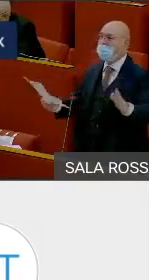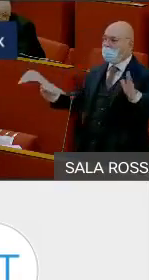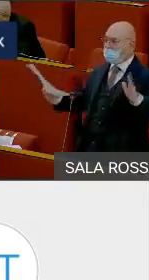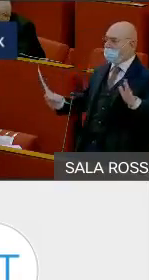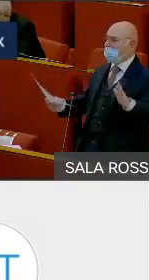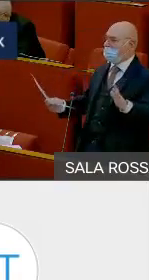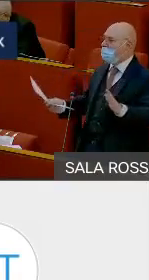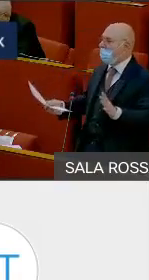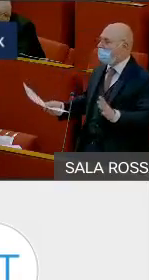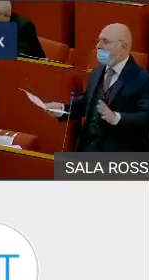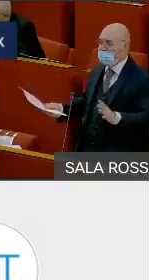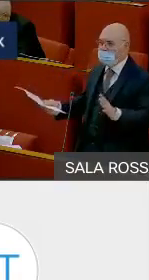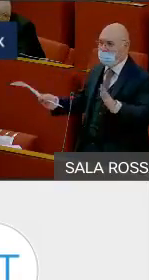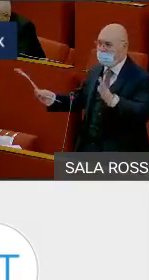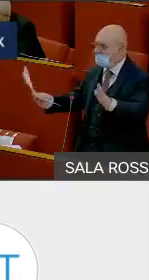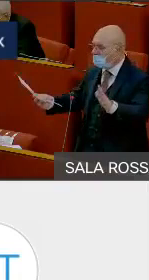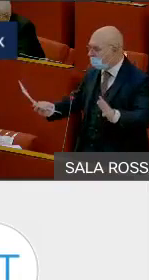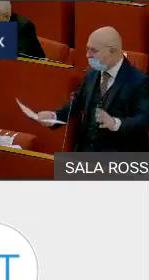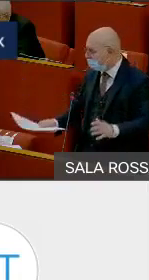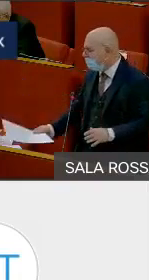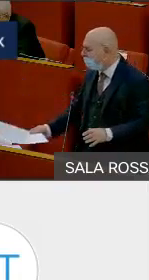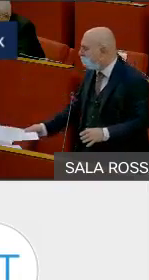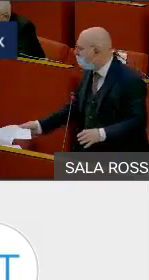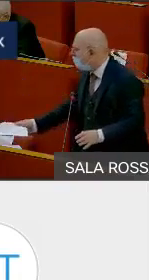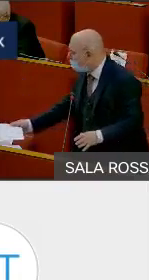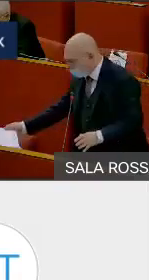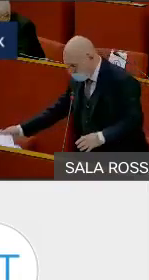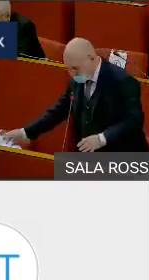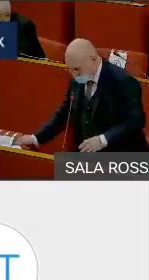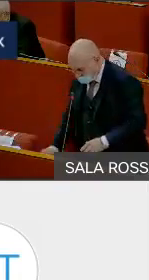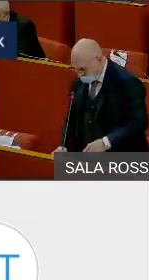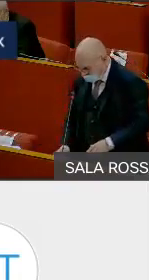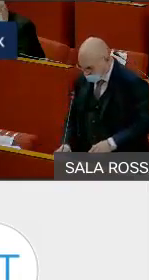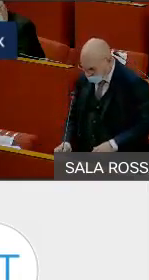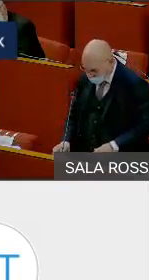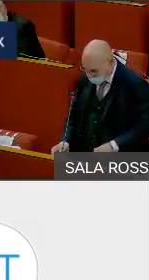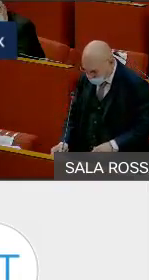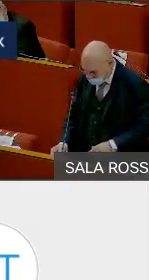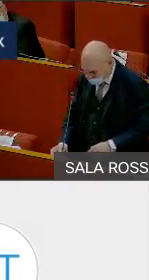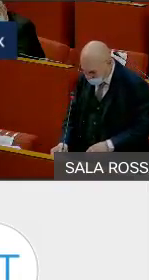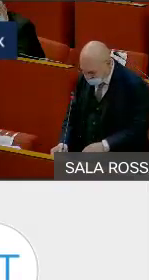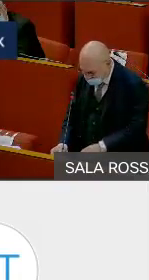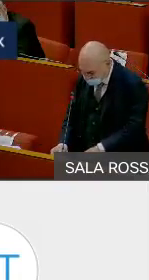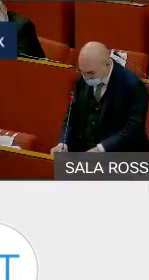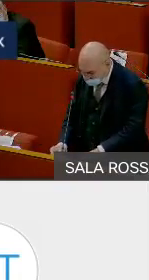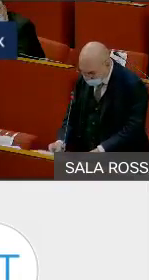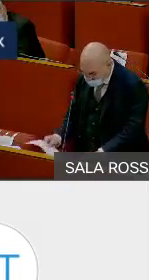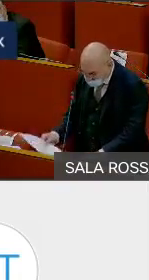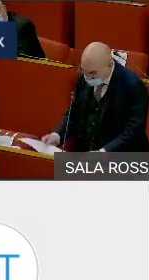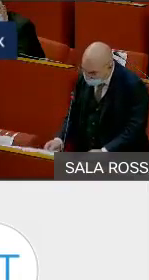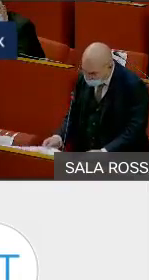l'interesse di una comunità più ampia che vuole vedere quell'area verde ancora salvaguardata